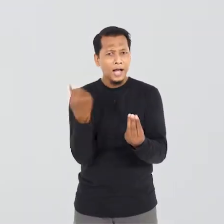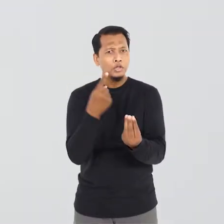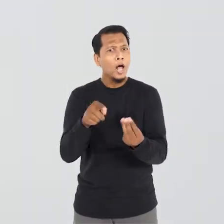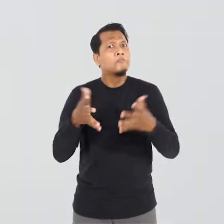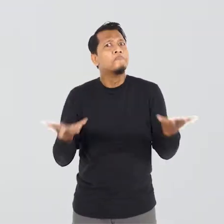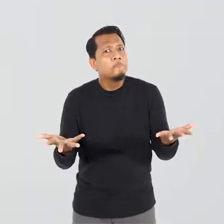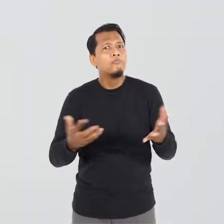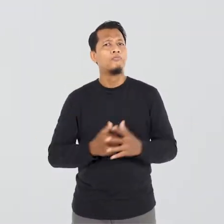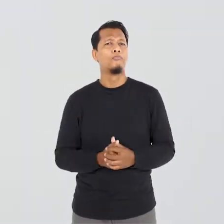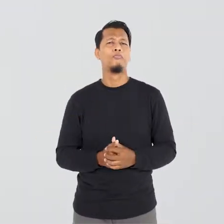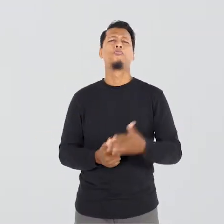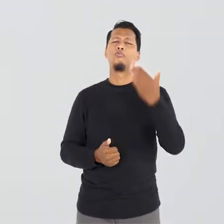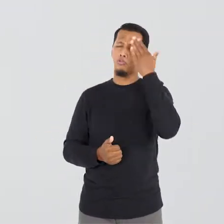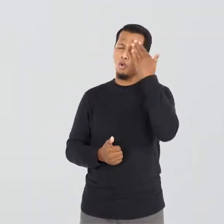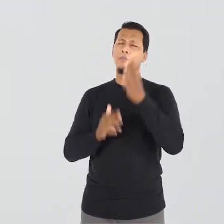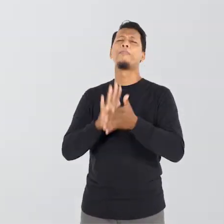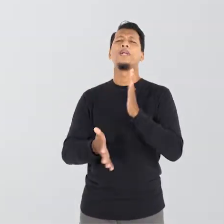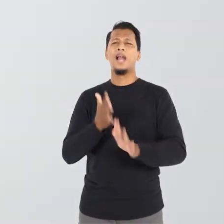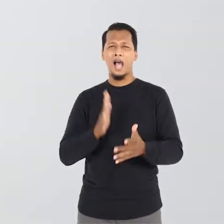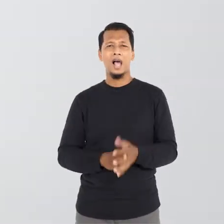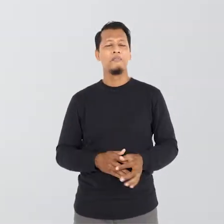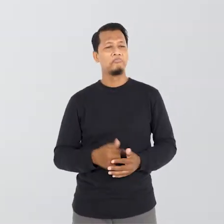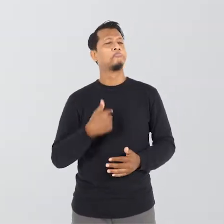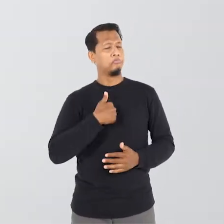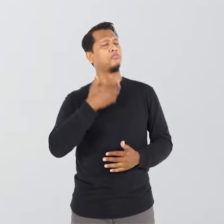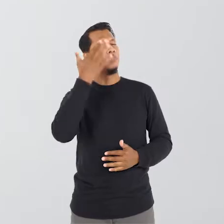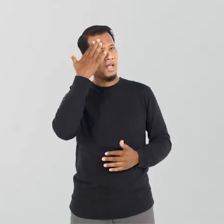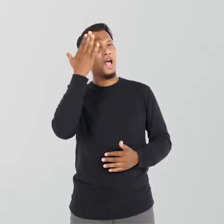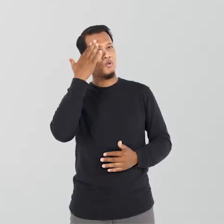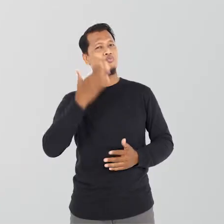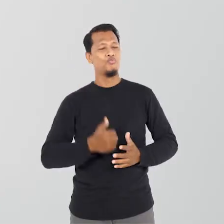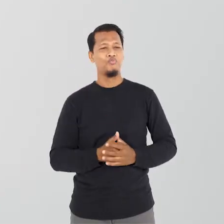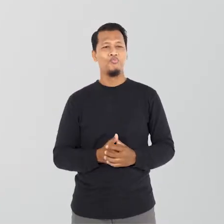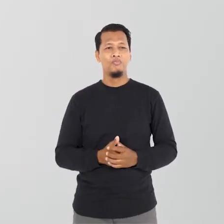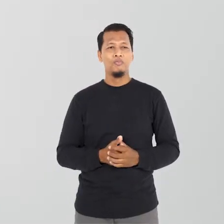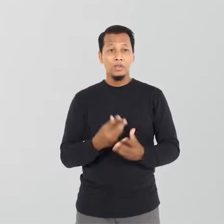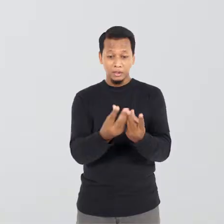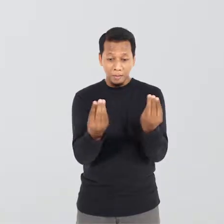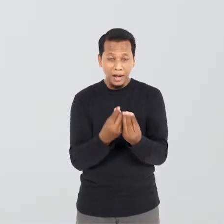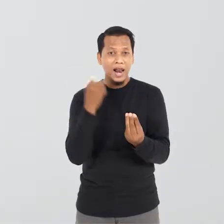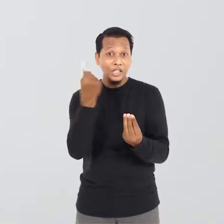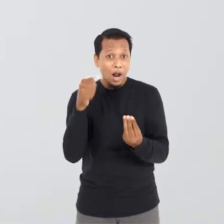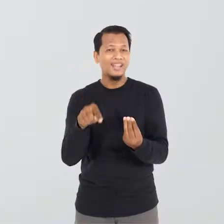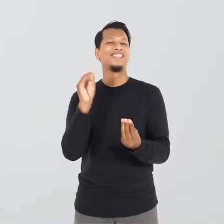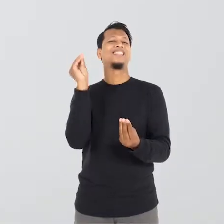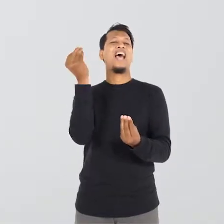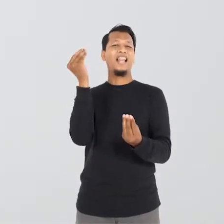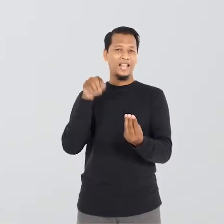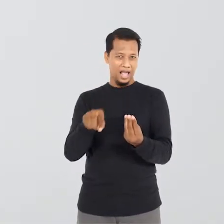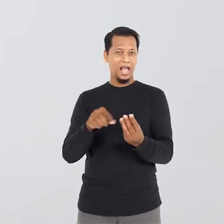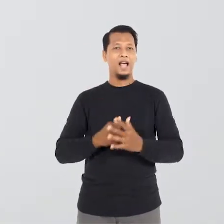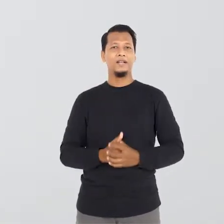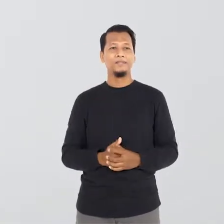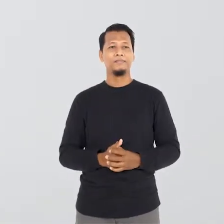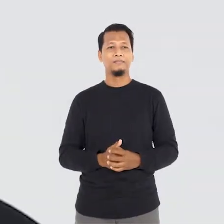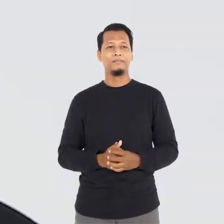tahu nggak sih apa itu Taman Nasional? Tahu, pernah dengar? Tahu gue. Taman Nasional, taman